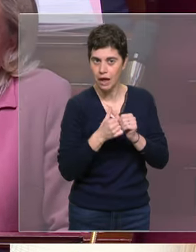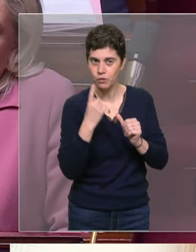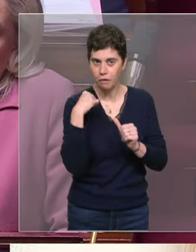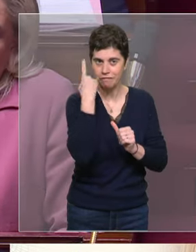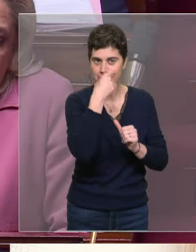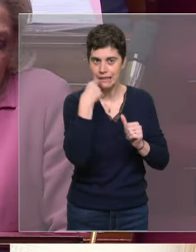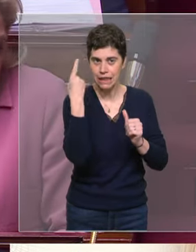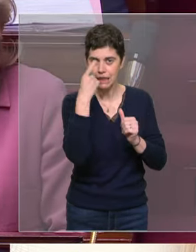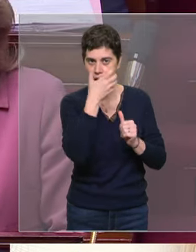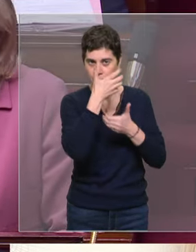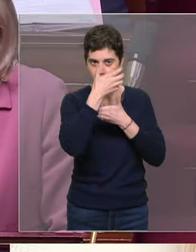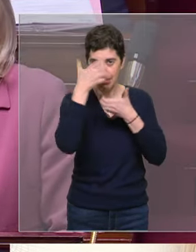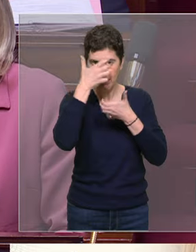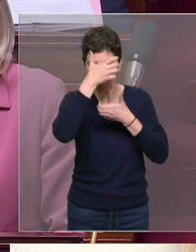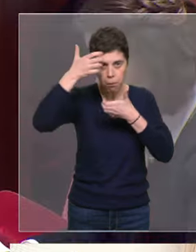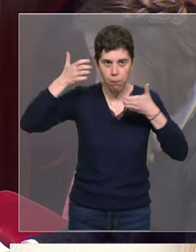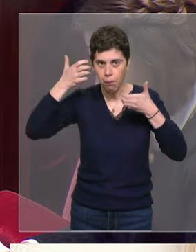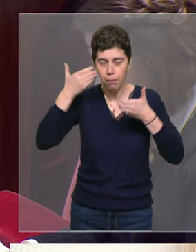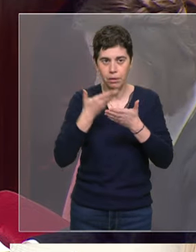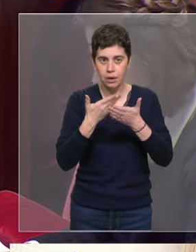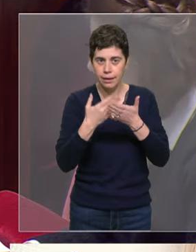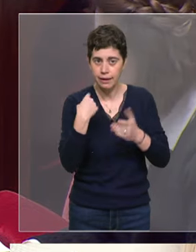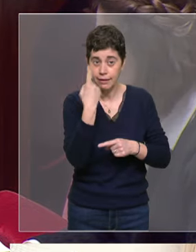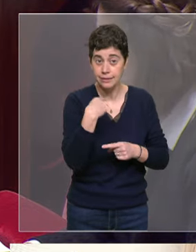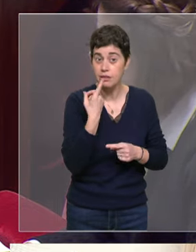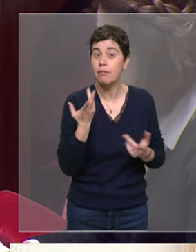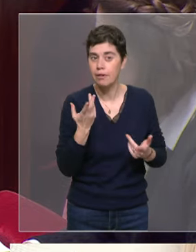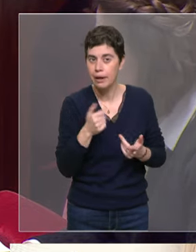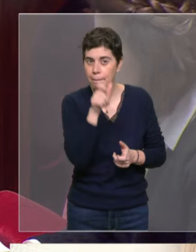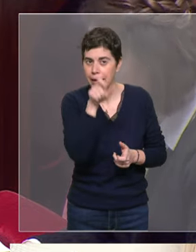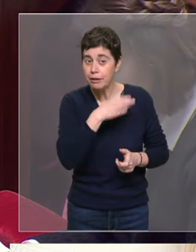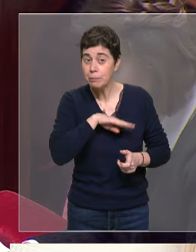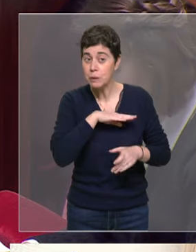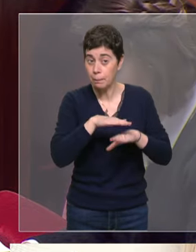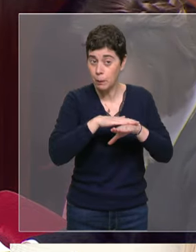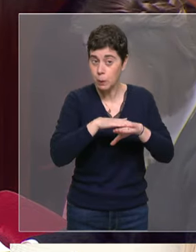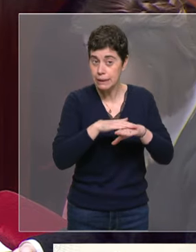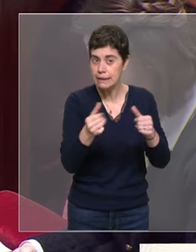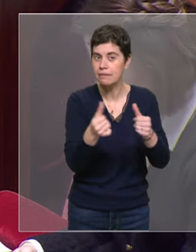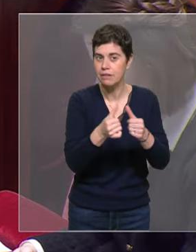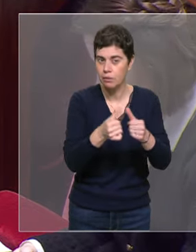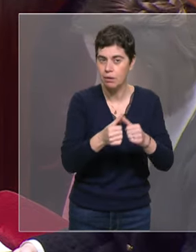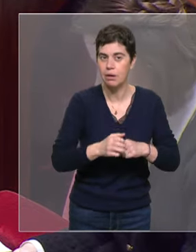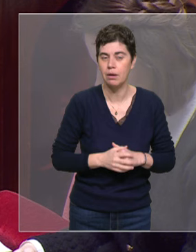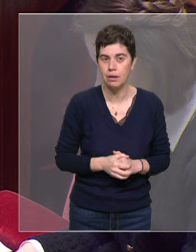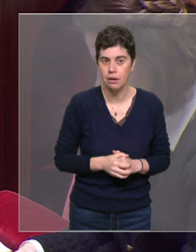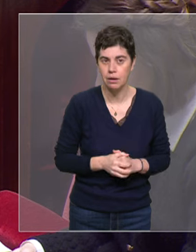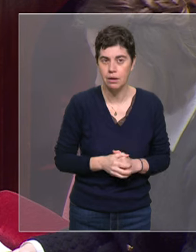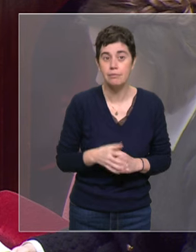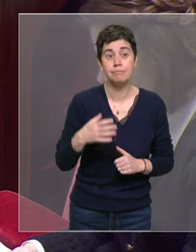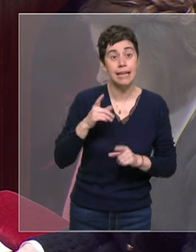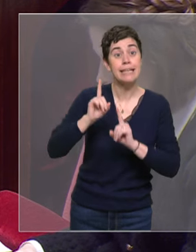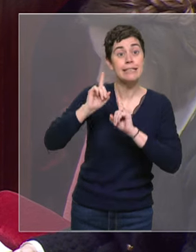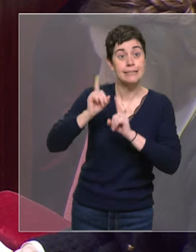vôtre, le visage d'une responsable politique qui refuse tout simplement de reconnaître qu'il y a une